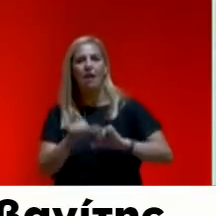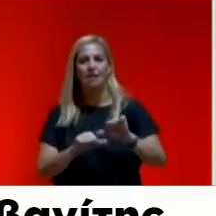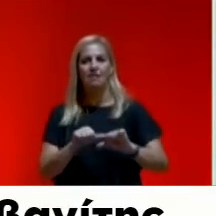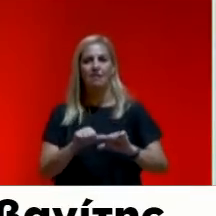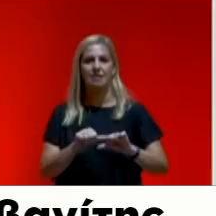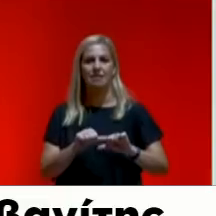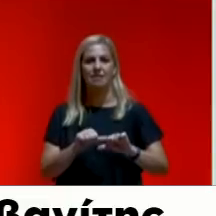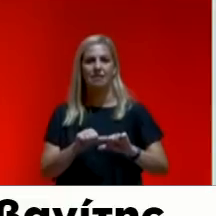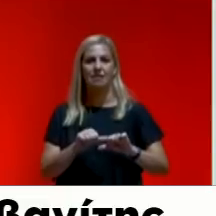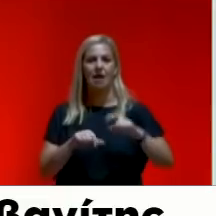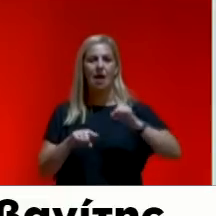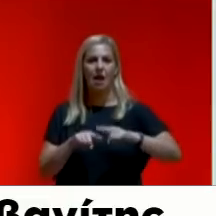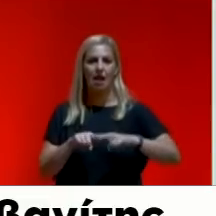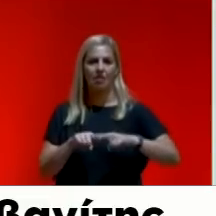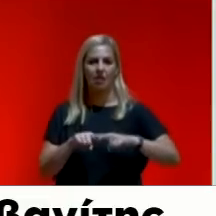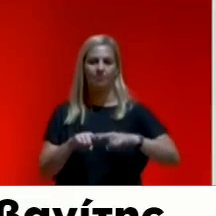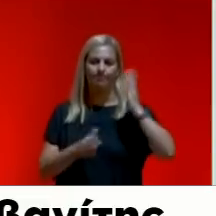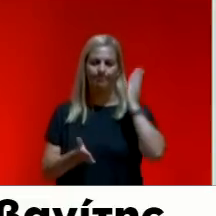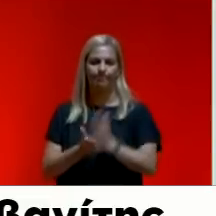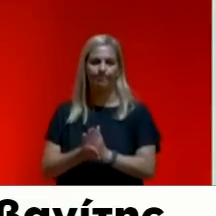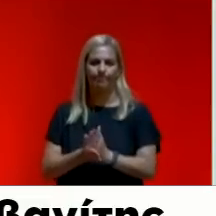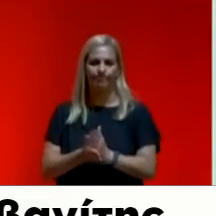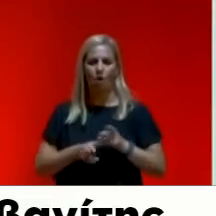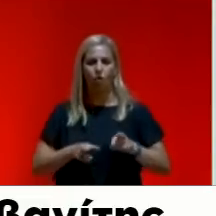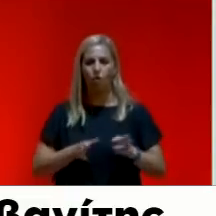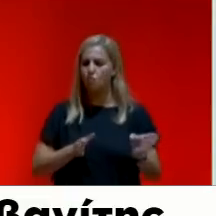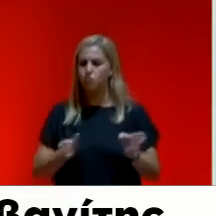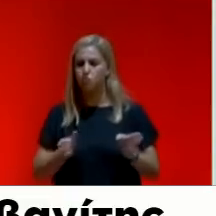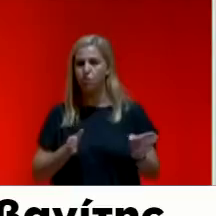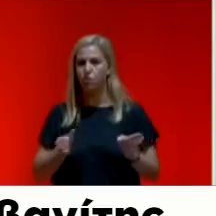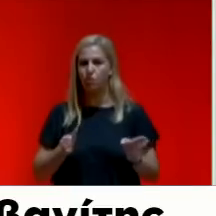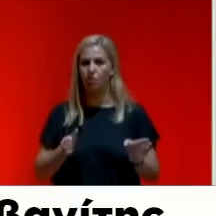μαζί. Και ξέρουμε όλοι πολύ καλά ότι δεν είναι ο Αλέξης Τσίπρας.